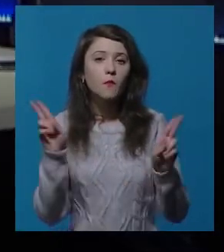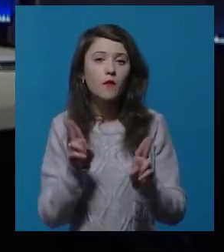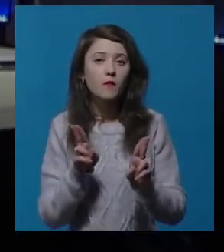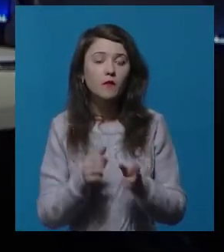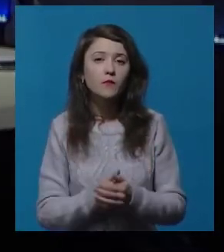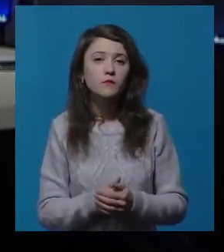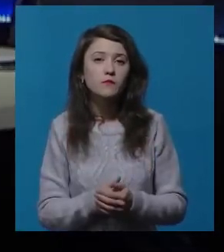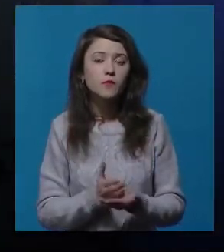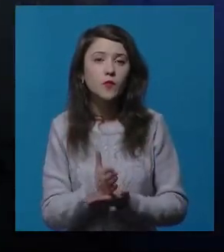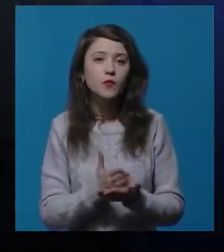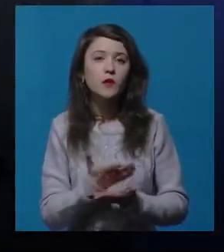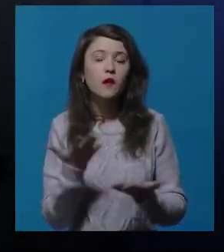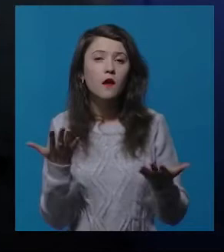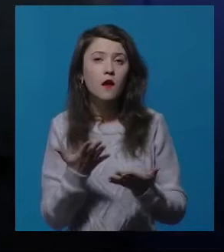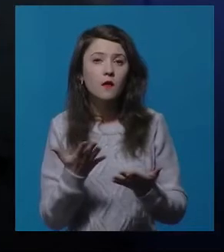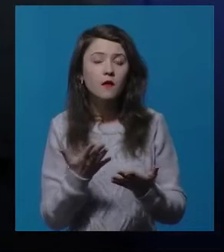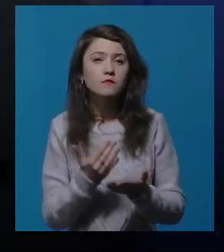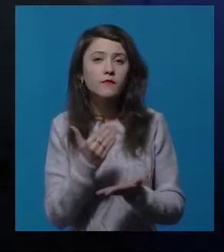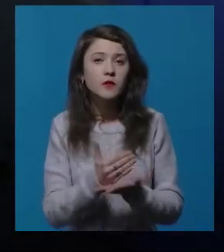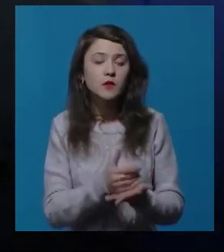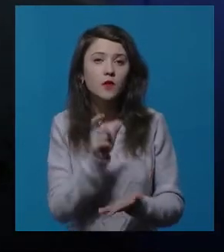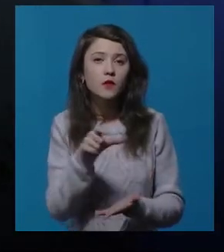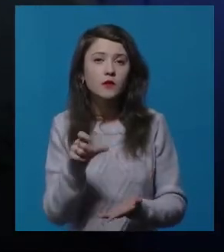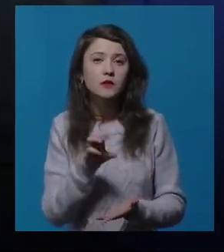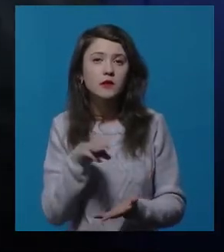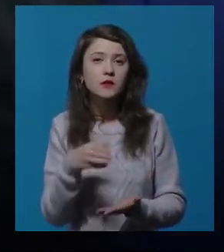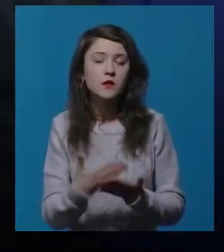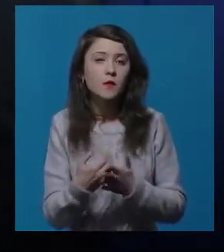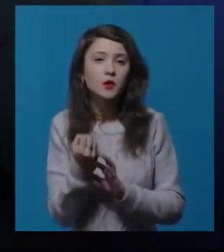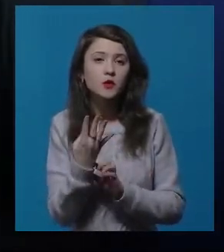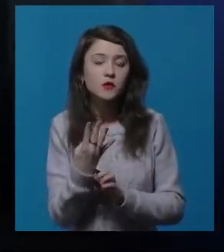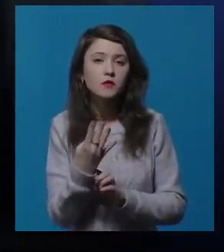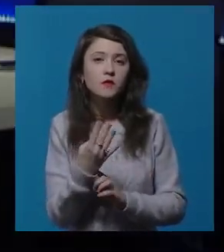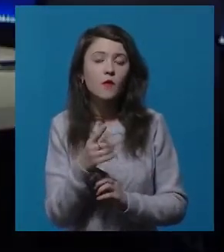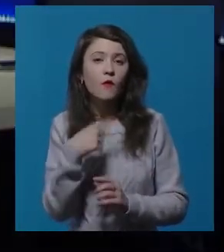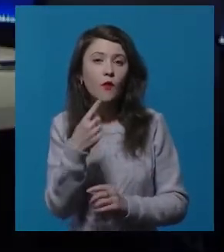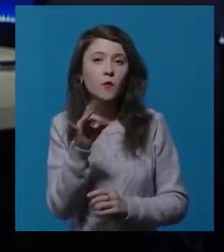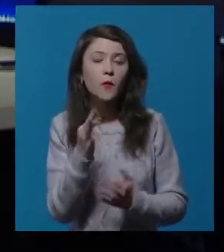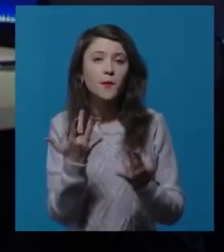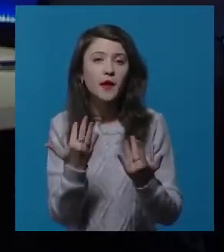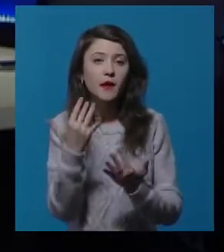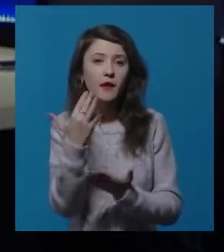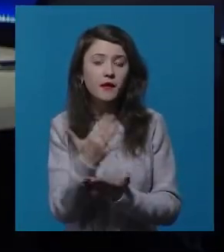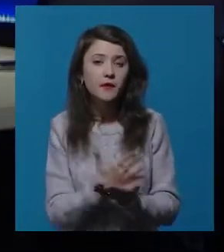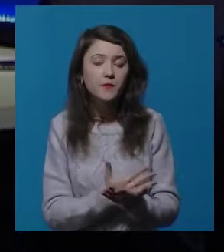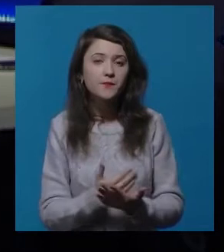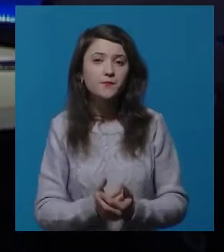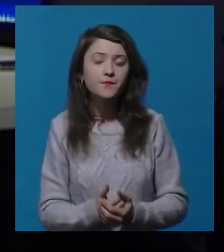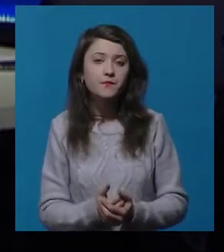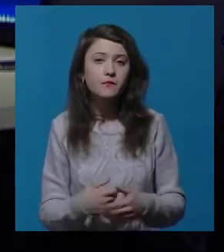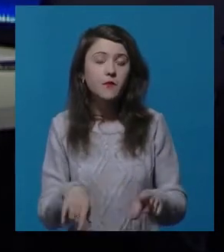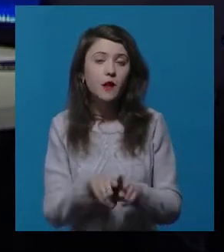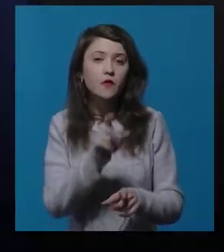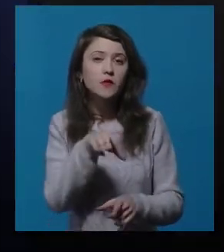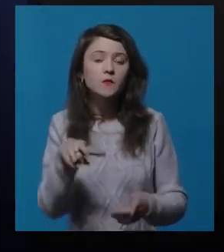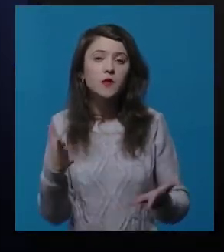але визначеним категоріям громадян. Слідуюча стаття, наприклад, 14, визначає перелік таких осіб, які